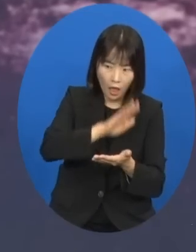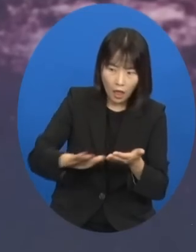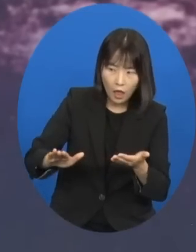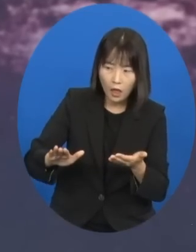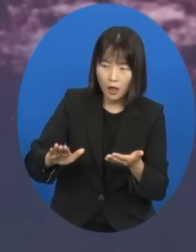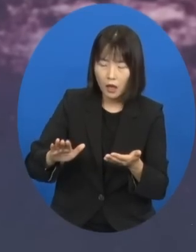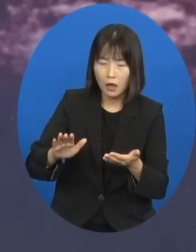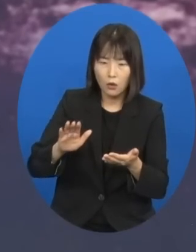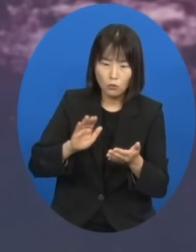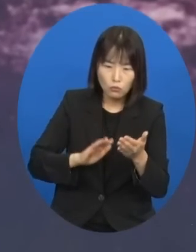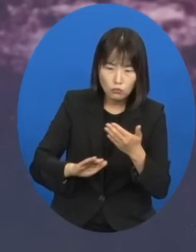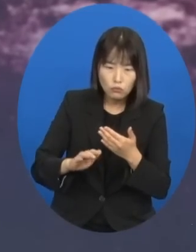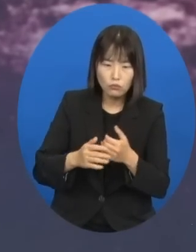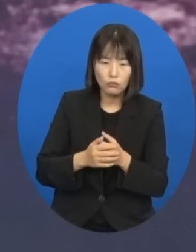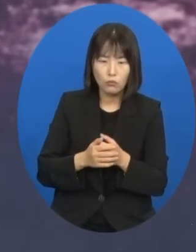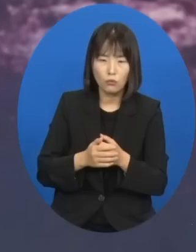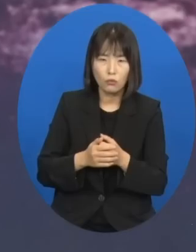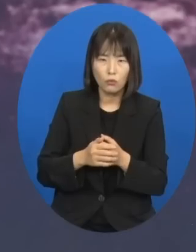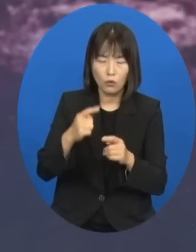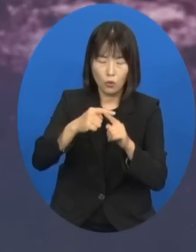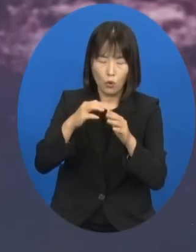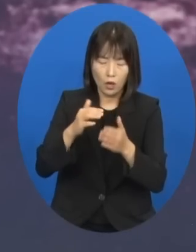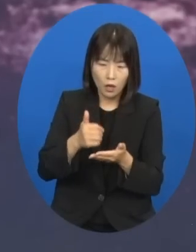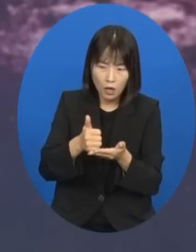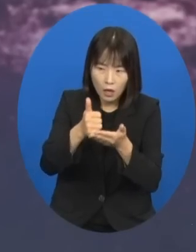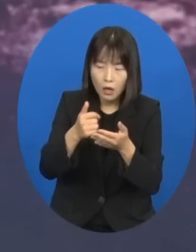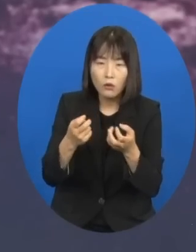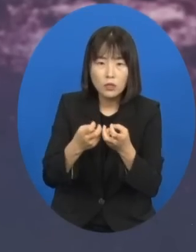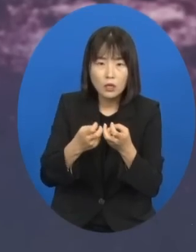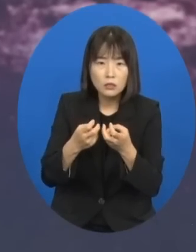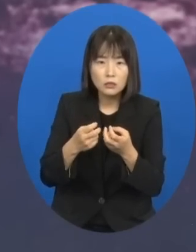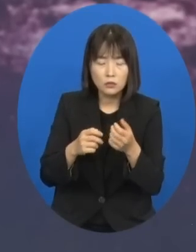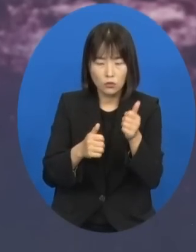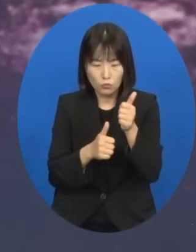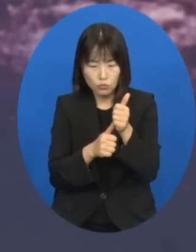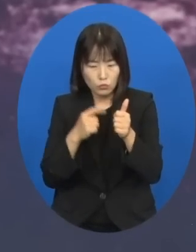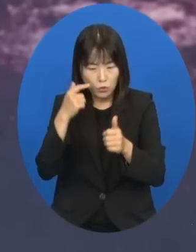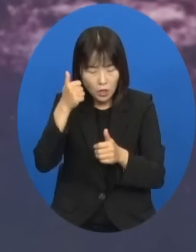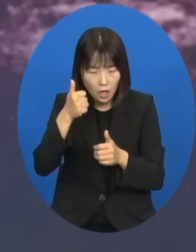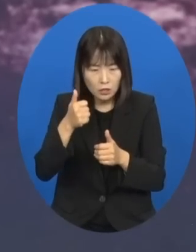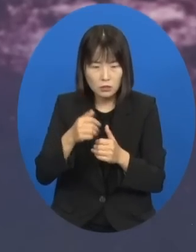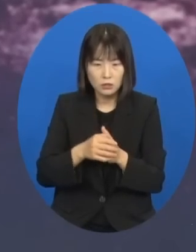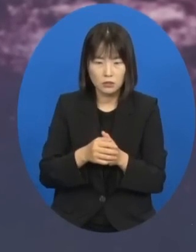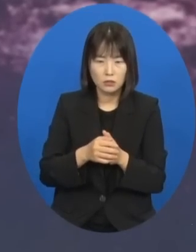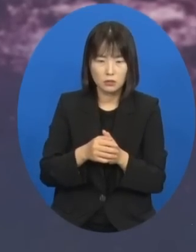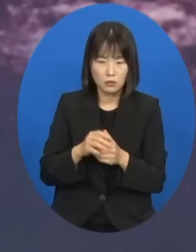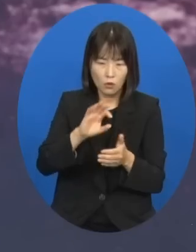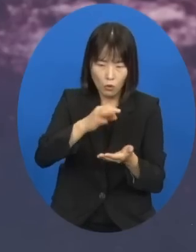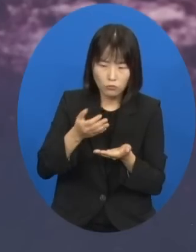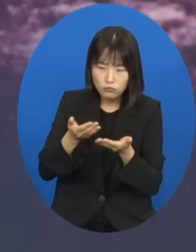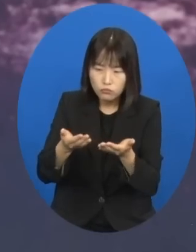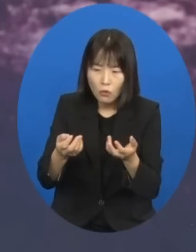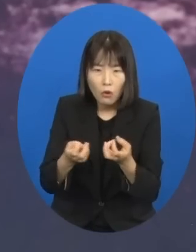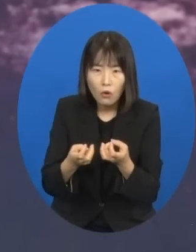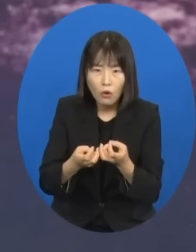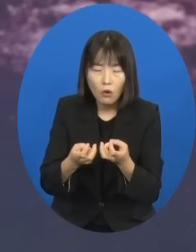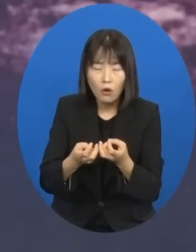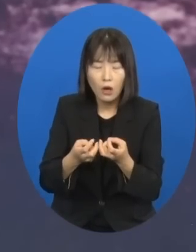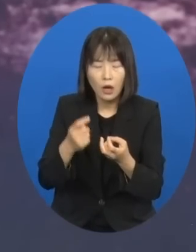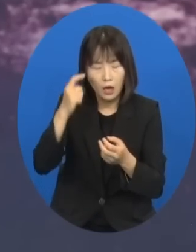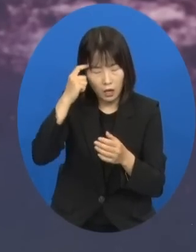어떻게 섬기지? 그러다가 정말 사례비도 다 내놔야 될 때가 올지도 몰라라는 생각이 여러분 저절로